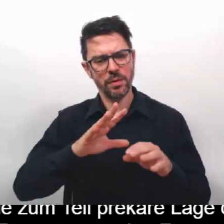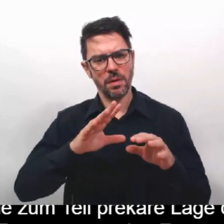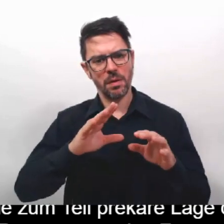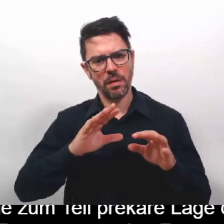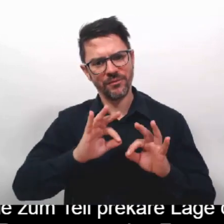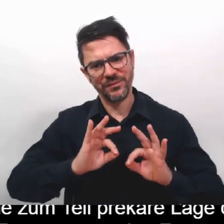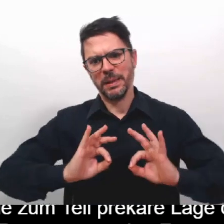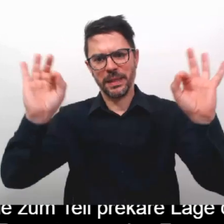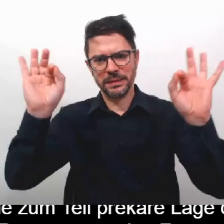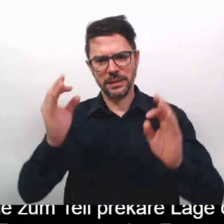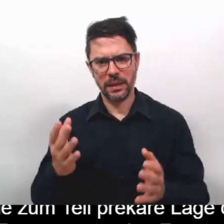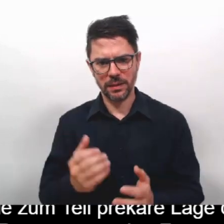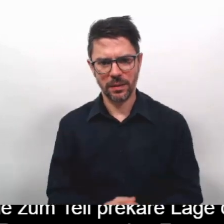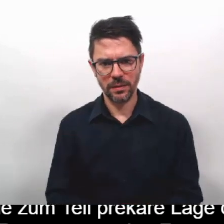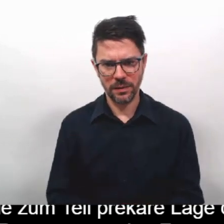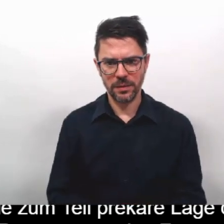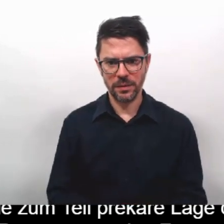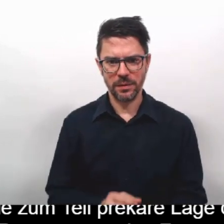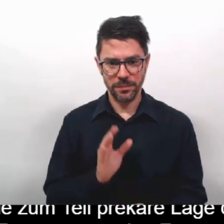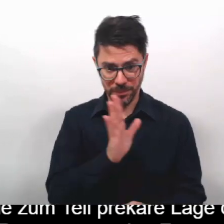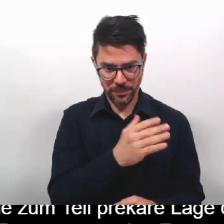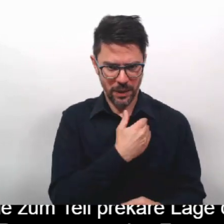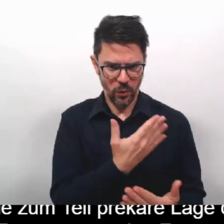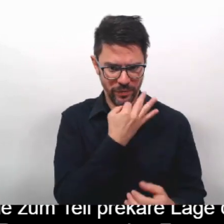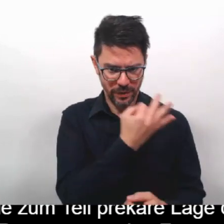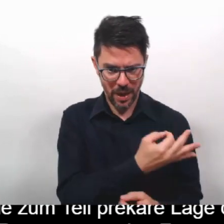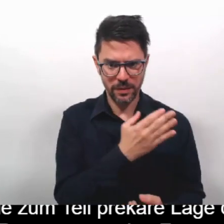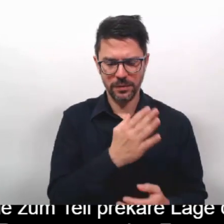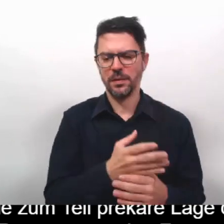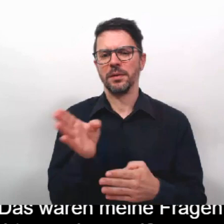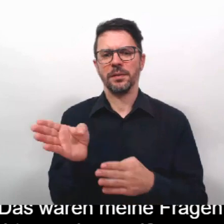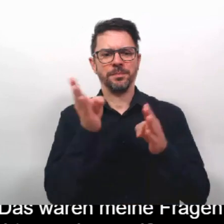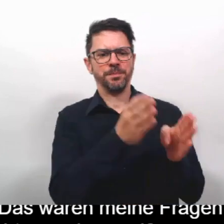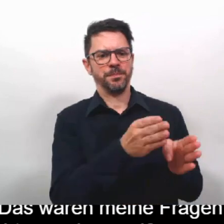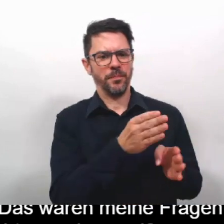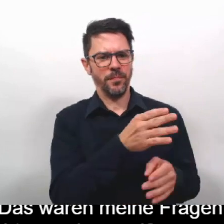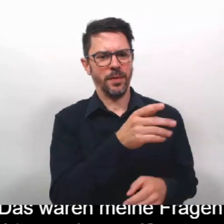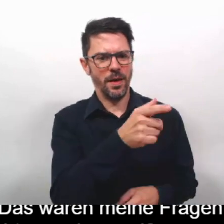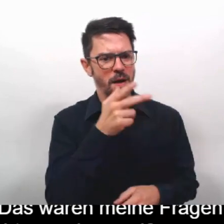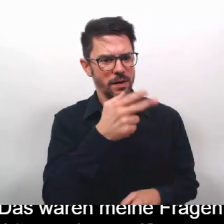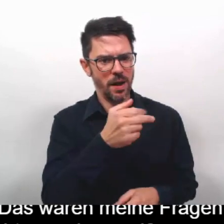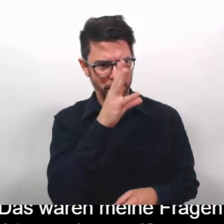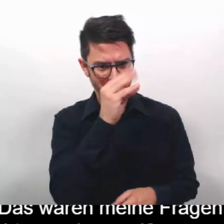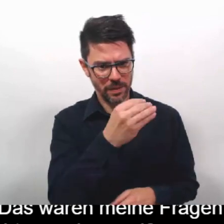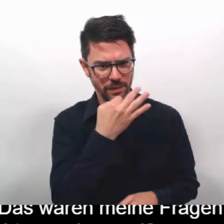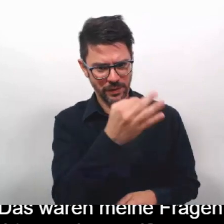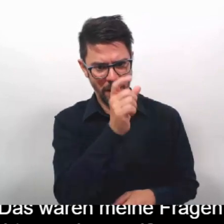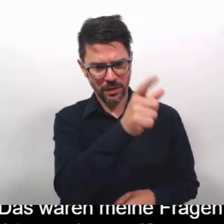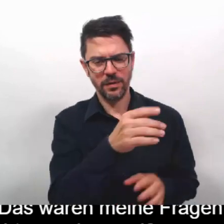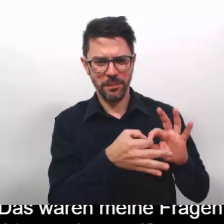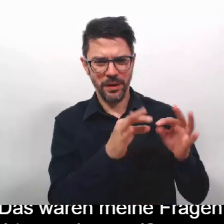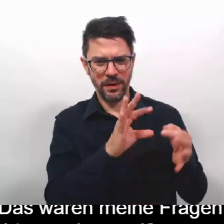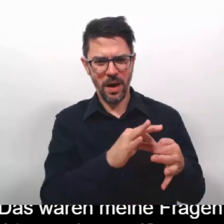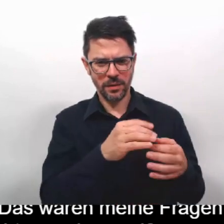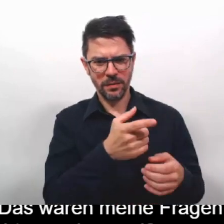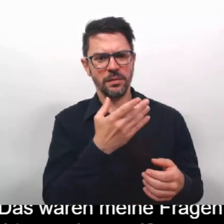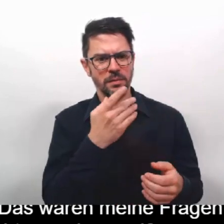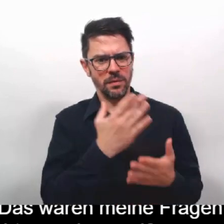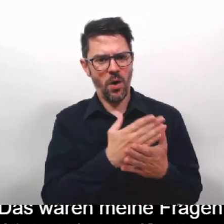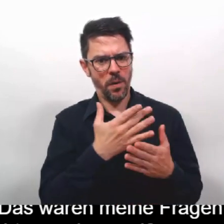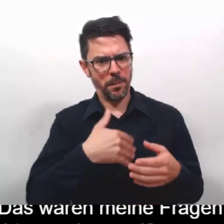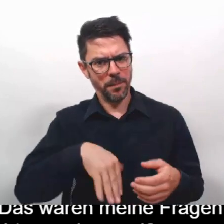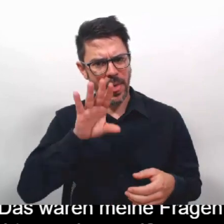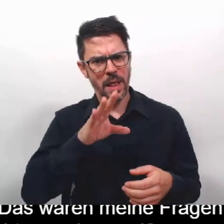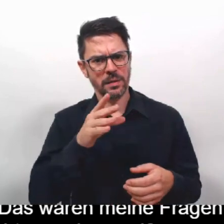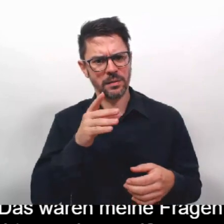angemessen? Sind das Maßnahmen, die dann vorgegeben werden? Wird noch ein Muster vorgegangen? Oder ist das dann in der jeweiligen Entscheidung